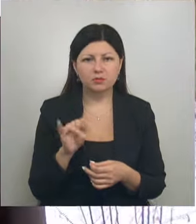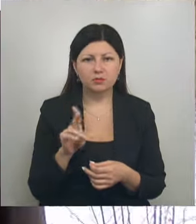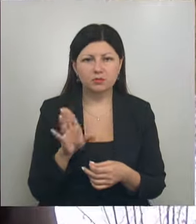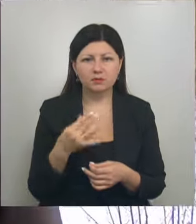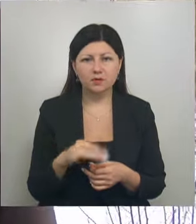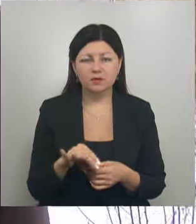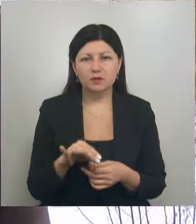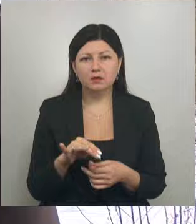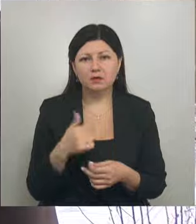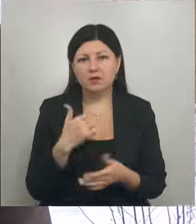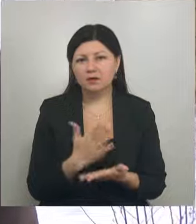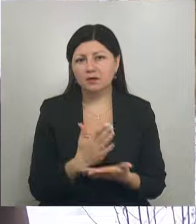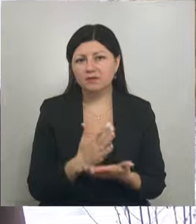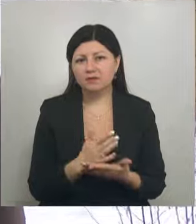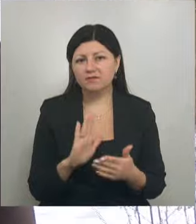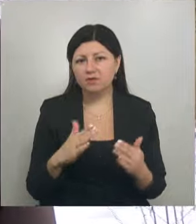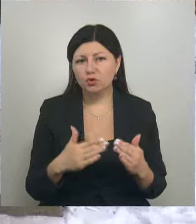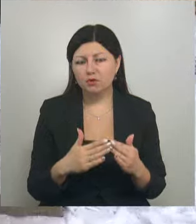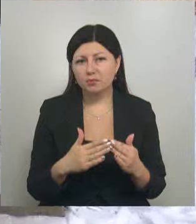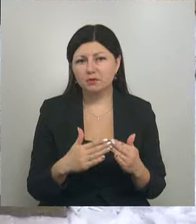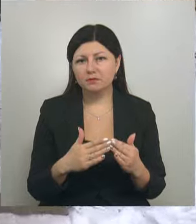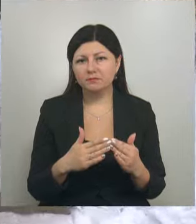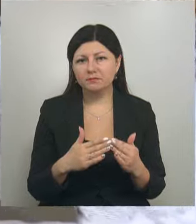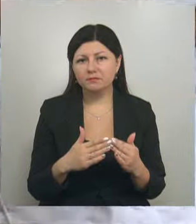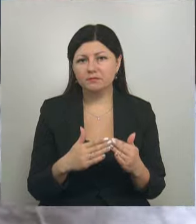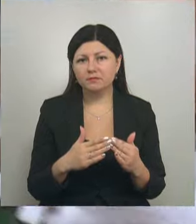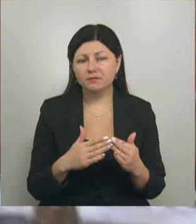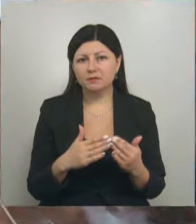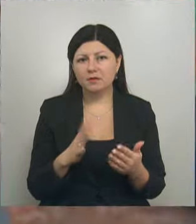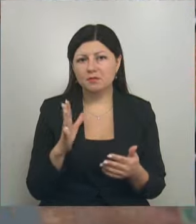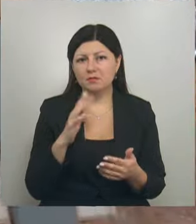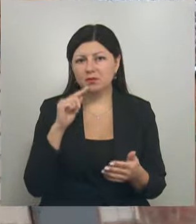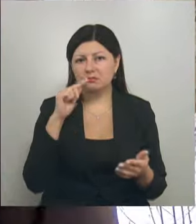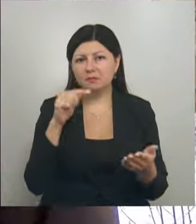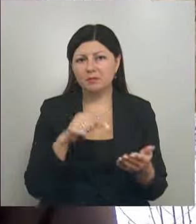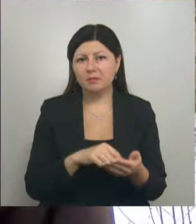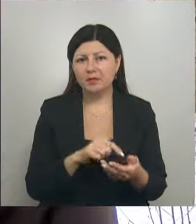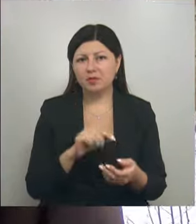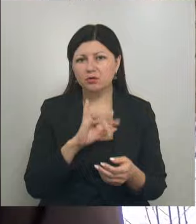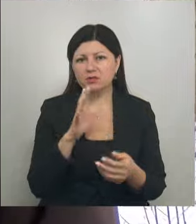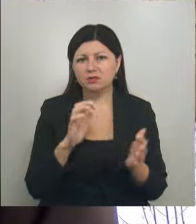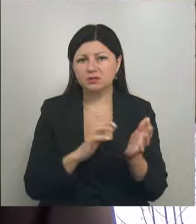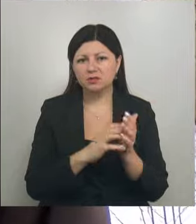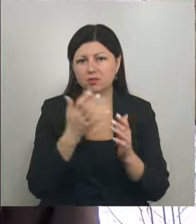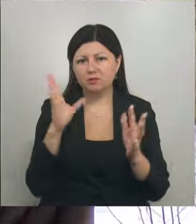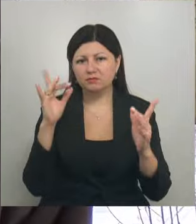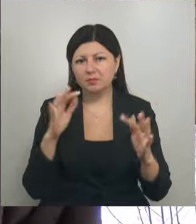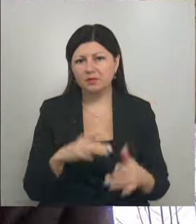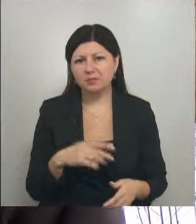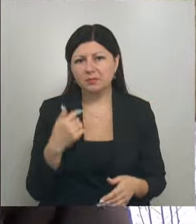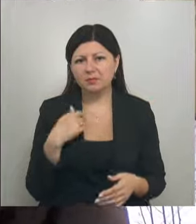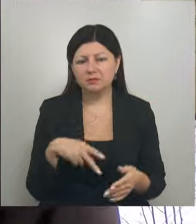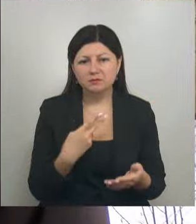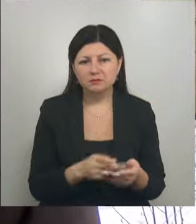Я находился в доме, как раз был прилет, и стекла посыпались, я на